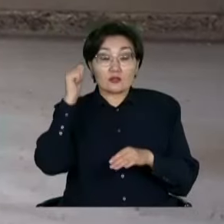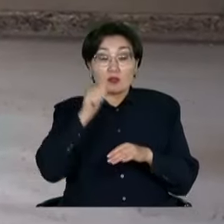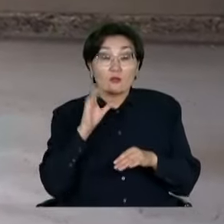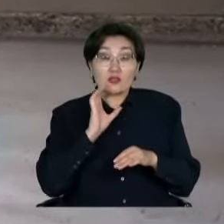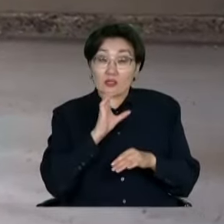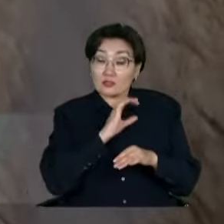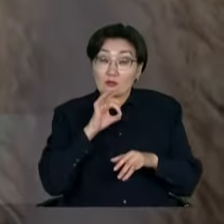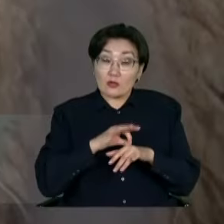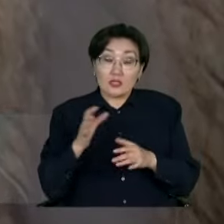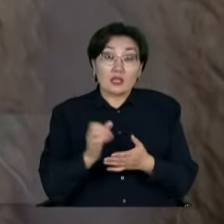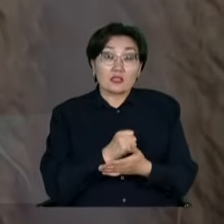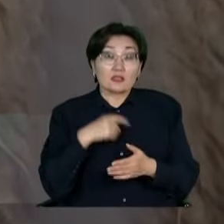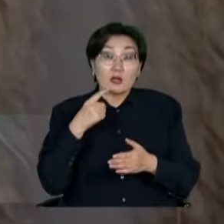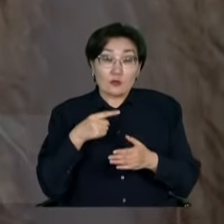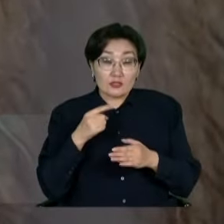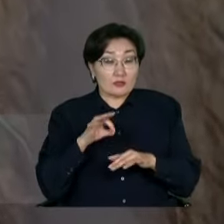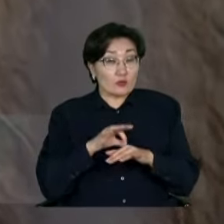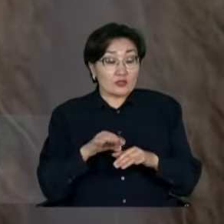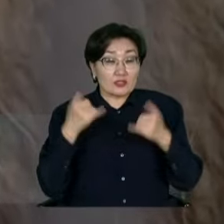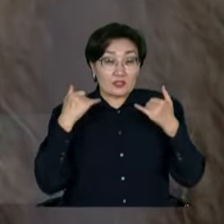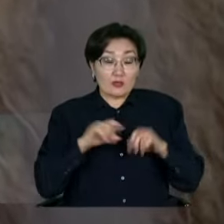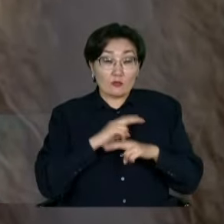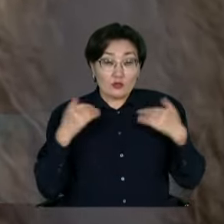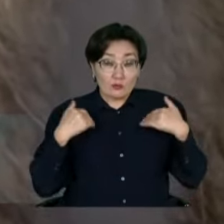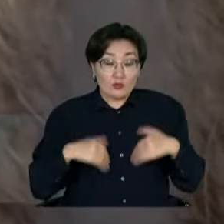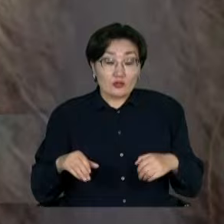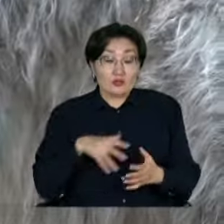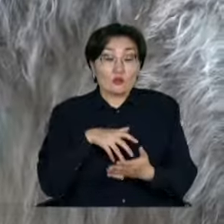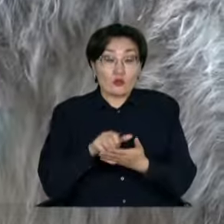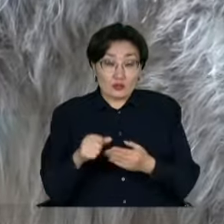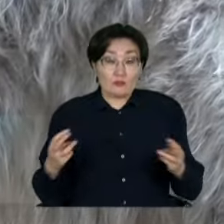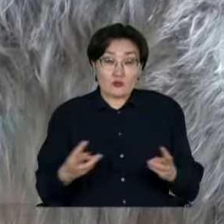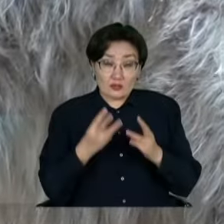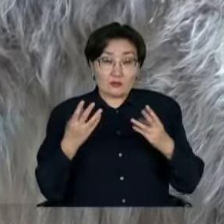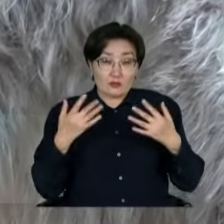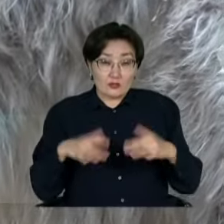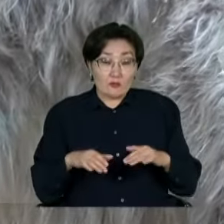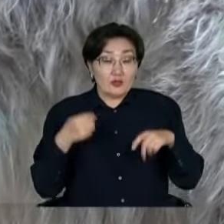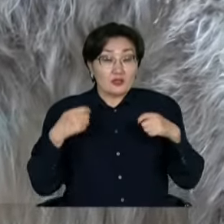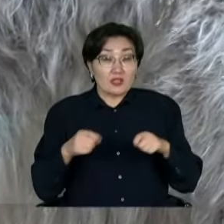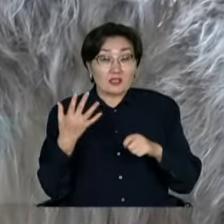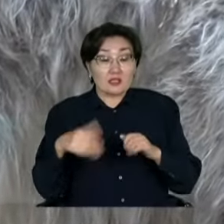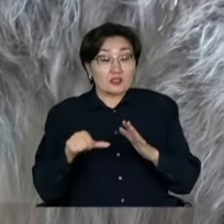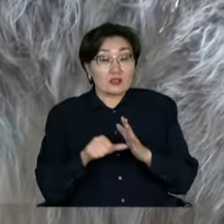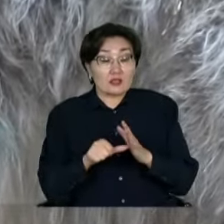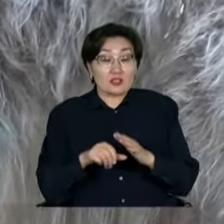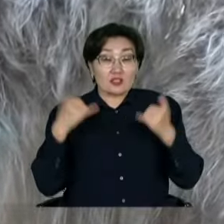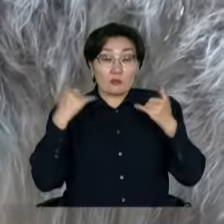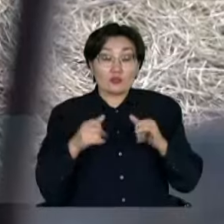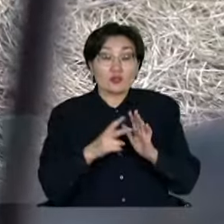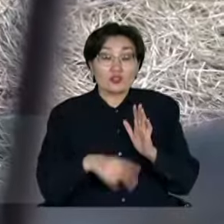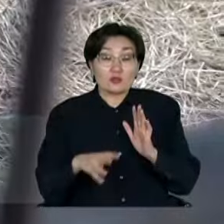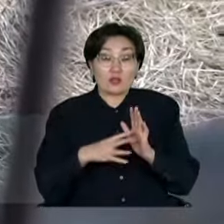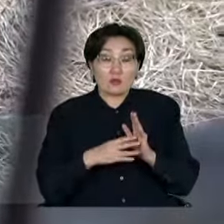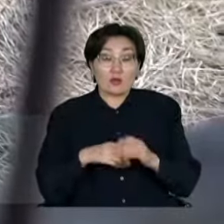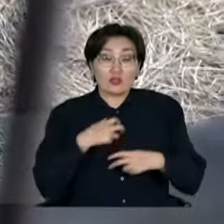жарасы анықталғанын растады. Ауру малдың өлексесін өртеп көзін жойған. Базарда қазір 56 сиыр,